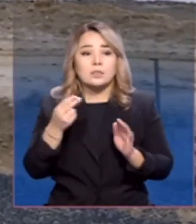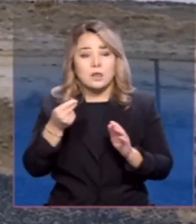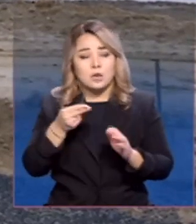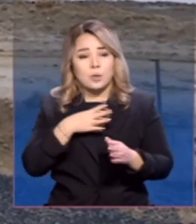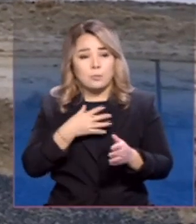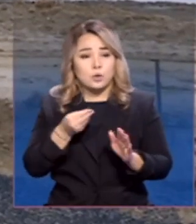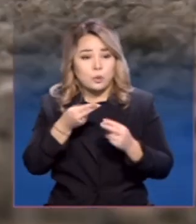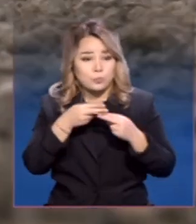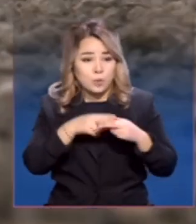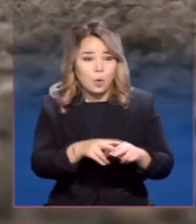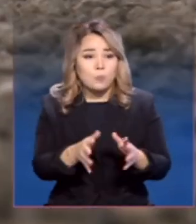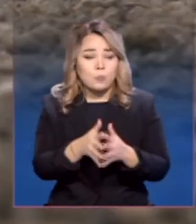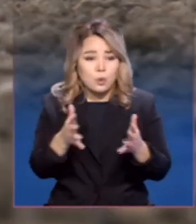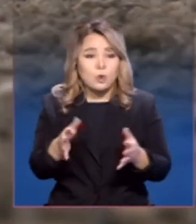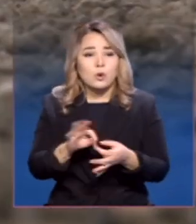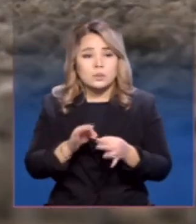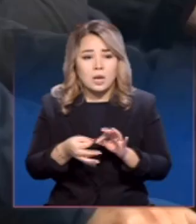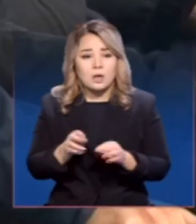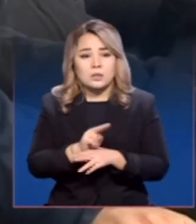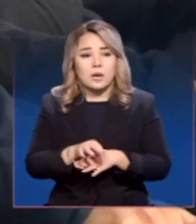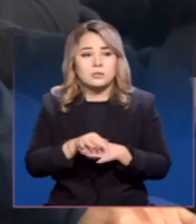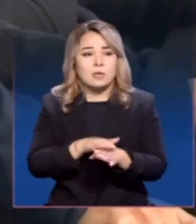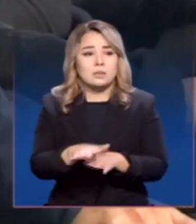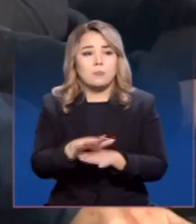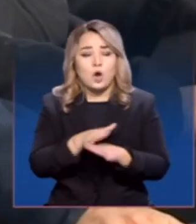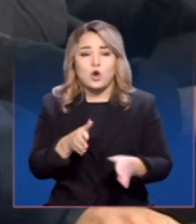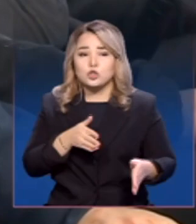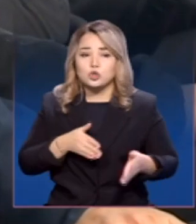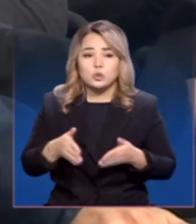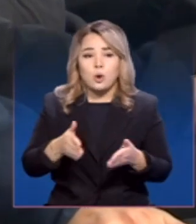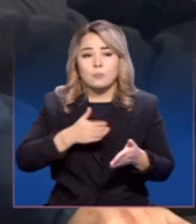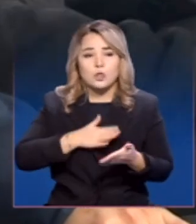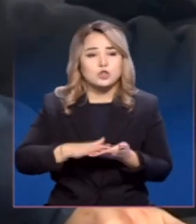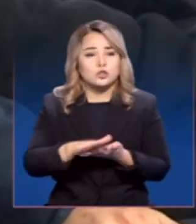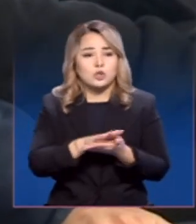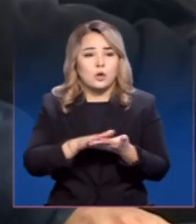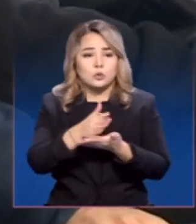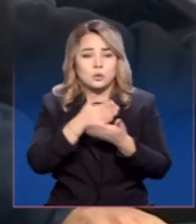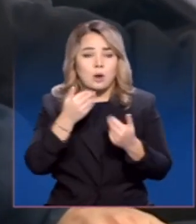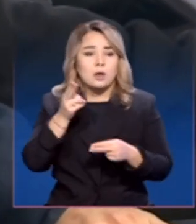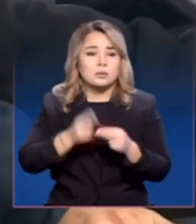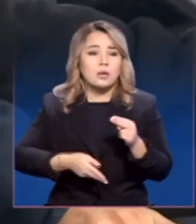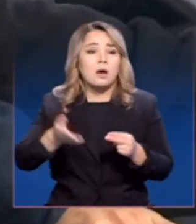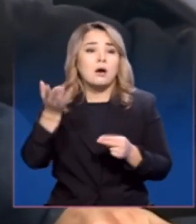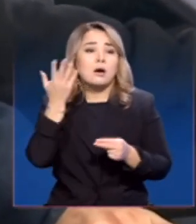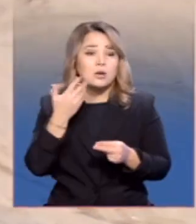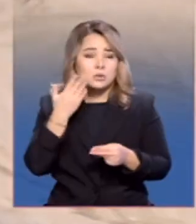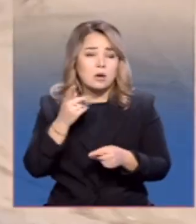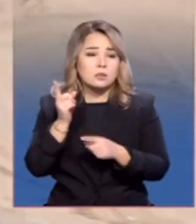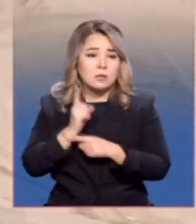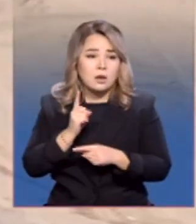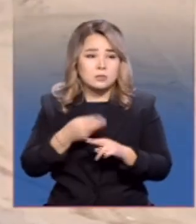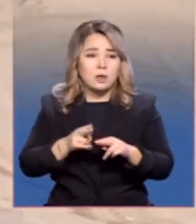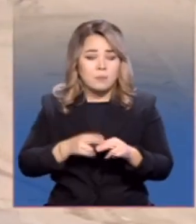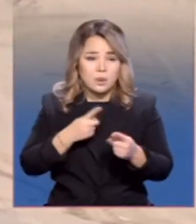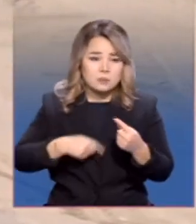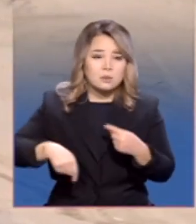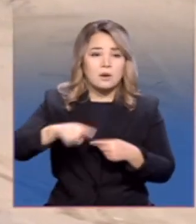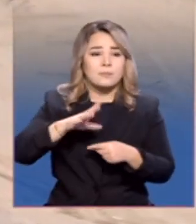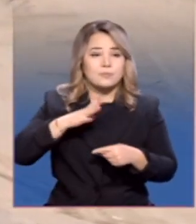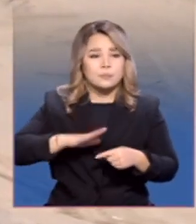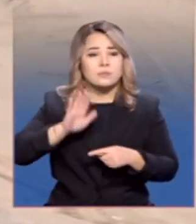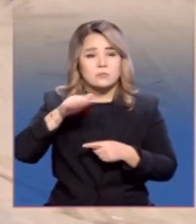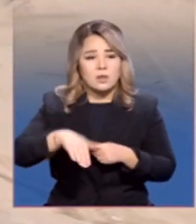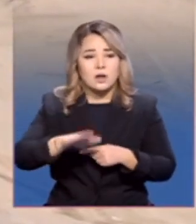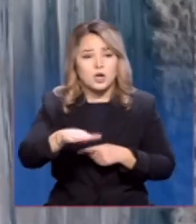күре жолдың көп бөлігіне әлі күрек те тимеген. Жол жоқ біздің жақта дейді. Мына бітет деген жол әлі бітпей жатыр. Амалдың жоқтығынан осы